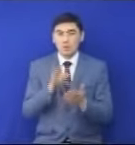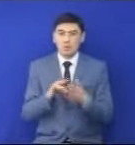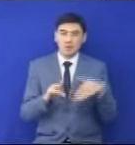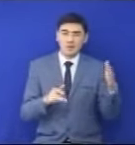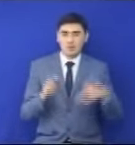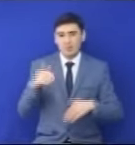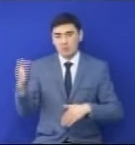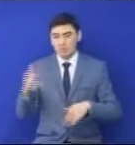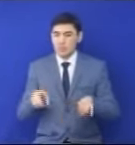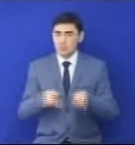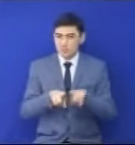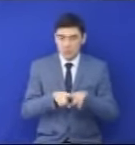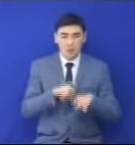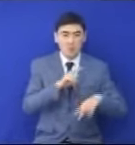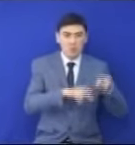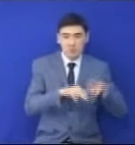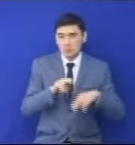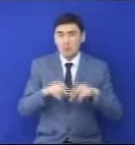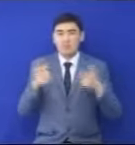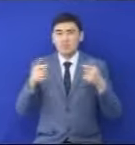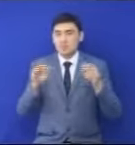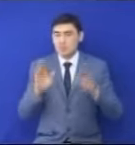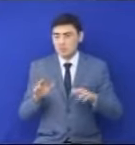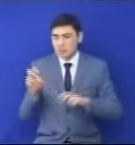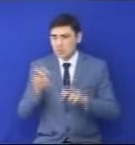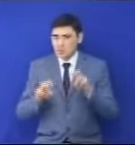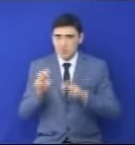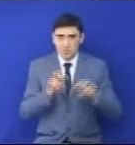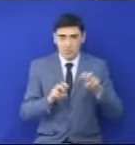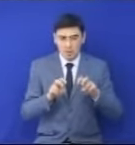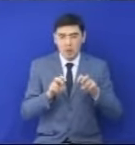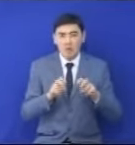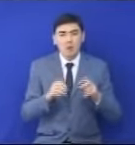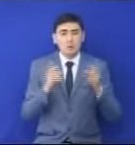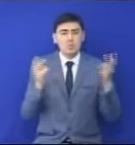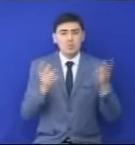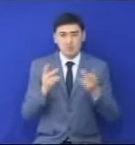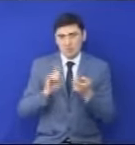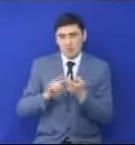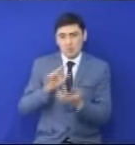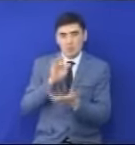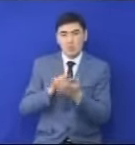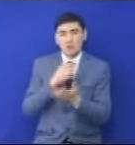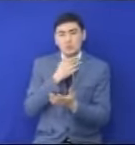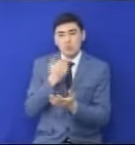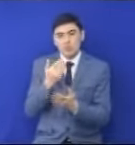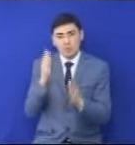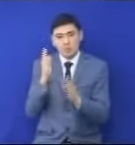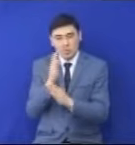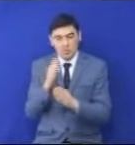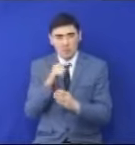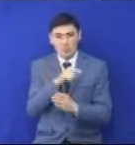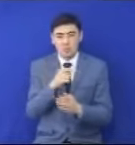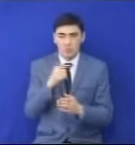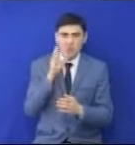Семей қаласының экологиялық ерекшелігін ескере отырып, қалдықтар мен күлді шығару, сондай-ақ қолданыстағы жылу магистральдар арқылы жылу қуатын беру